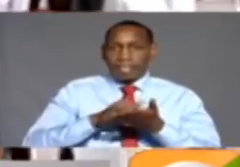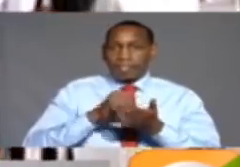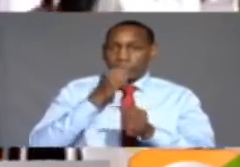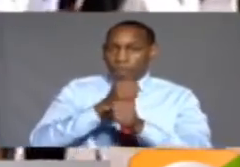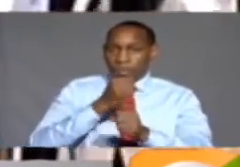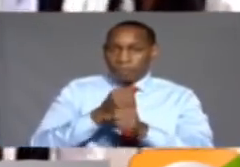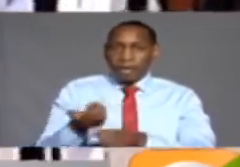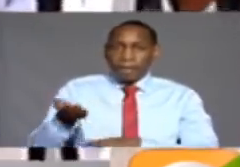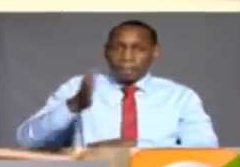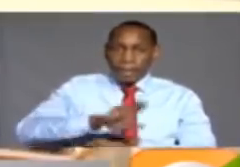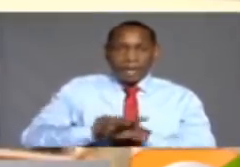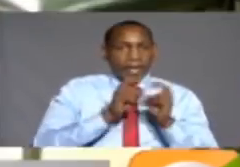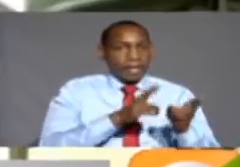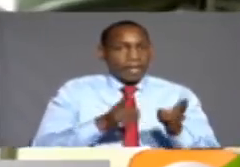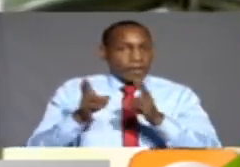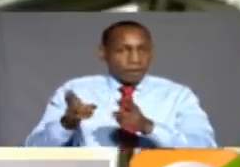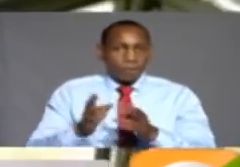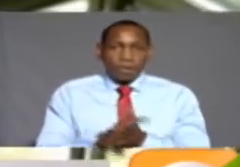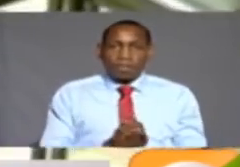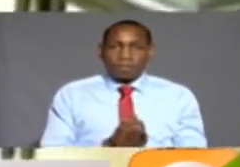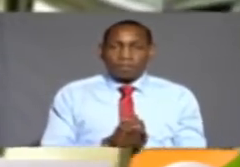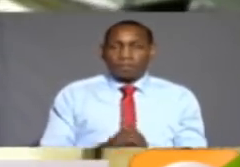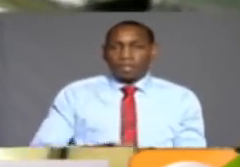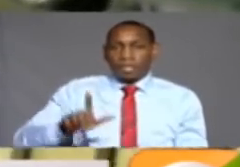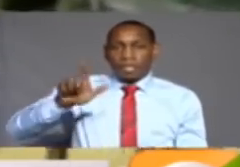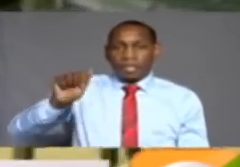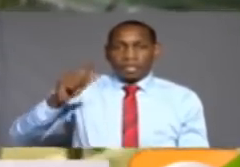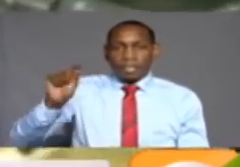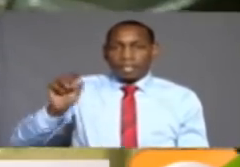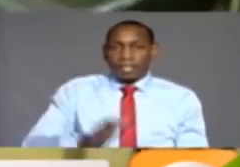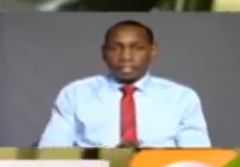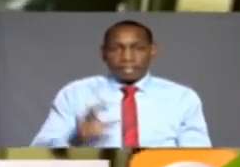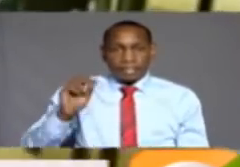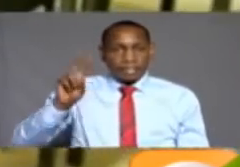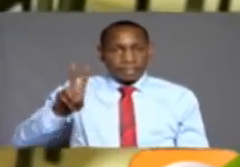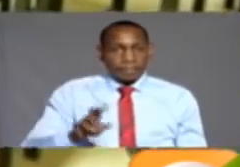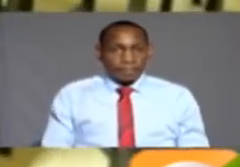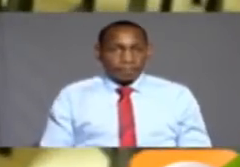kuhakikisha operesheni inarejeshwa kuwa shwari. Alfas Lagat, Runinga Citizen.